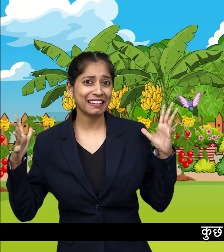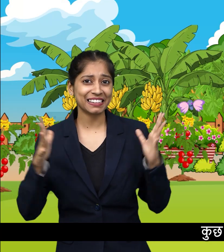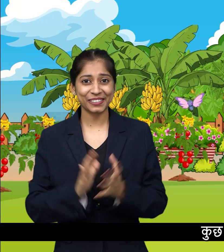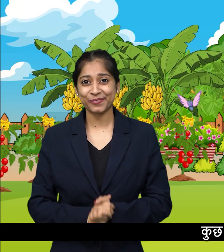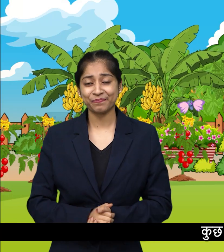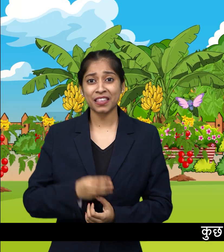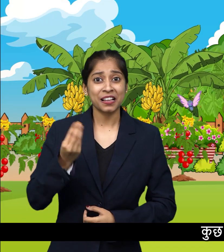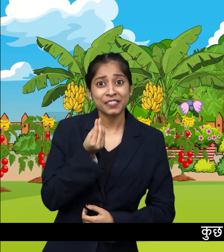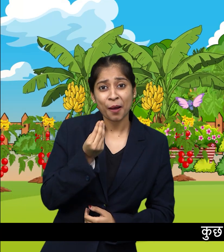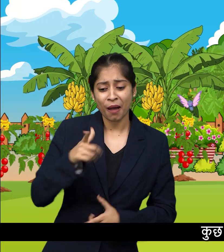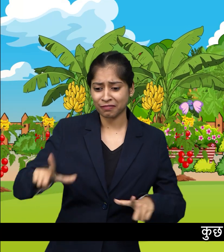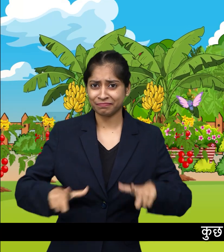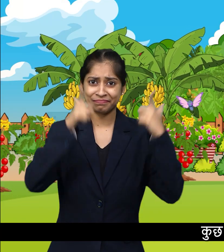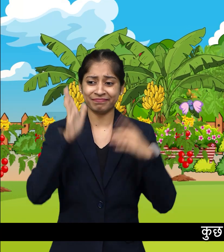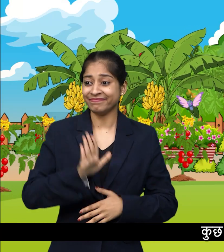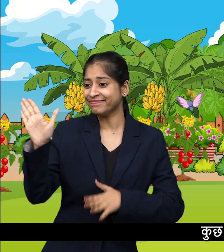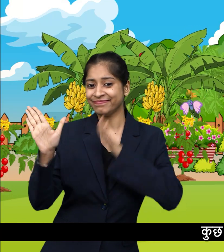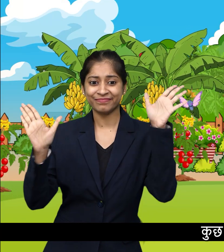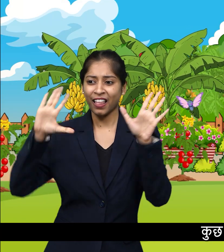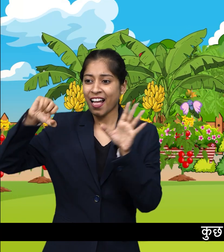कुछ सहारे से चढ़ रहे हैं